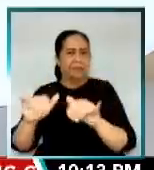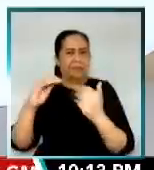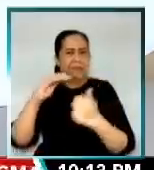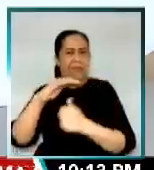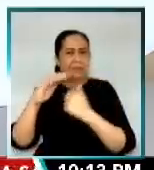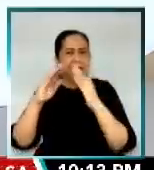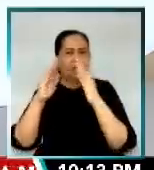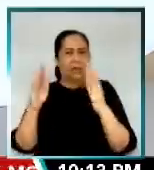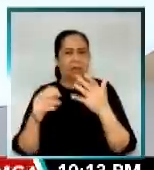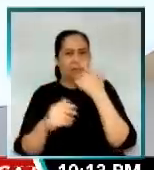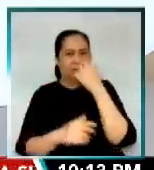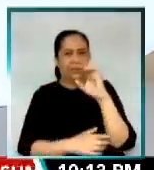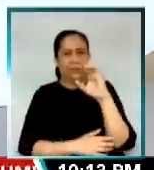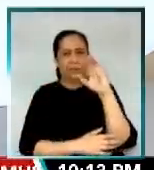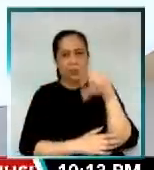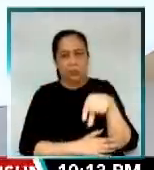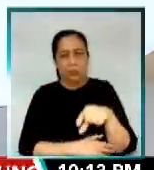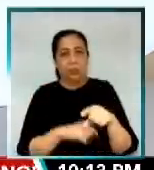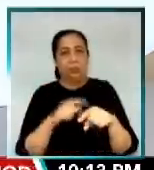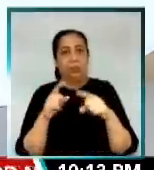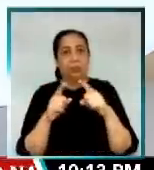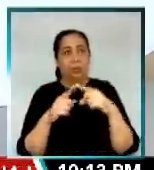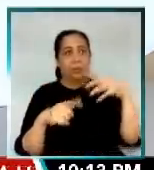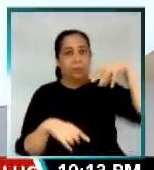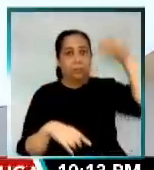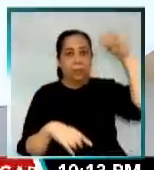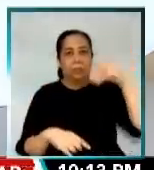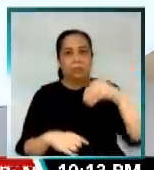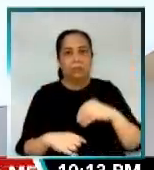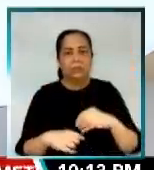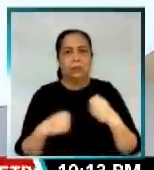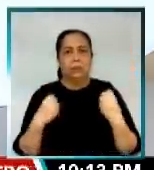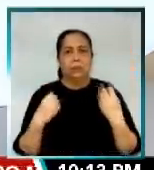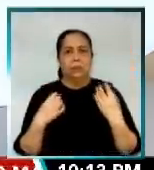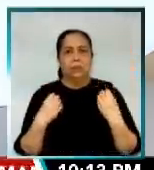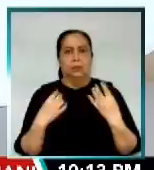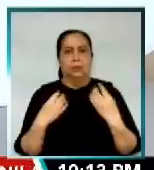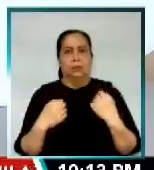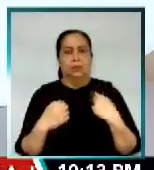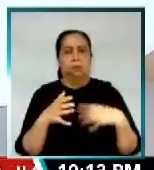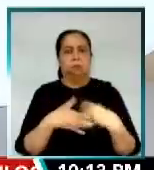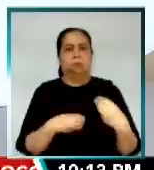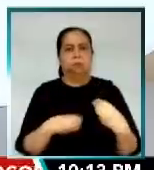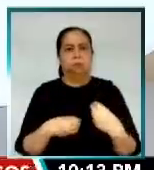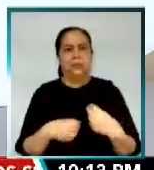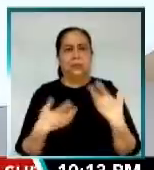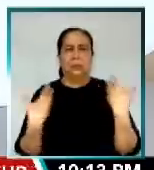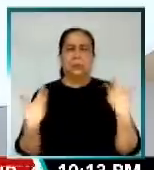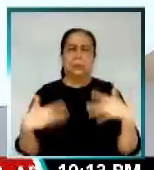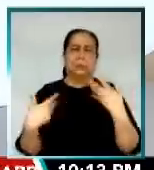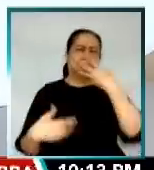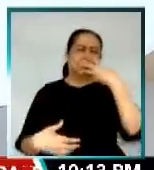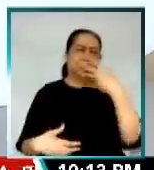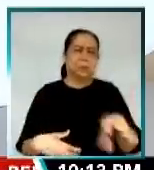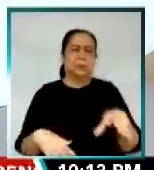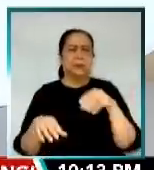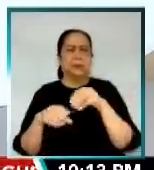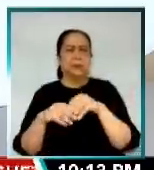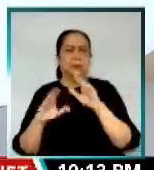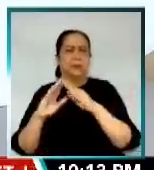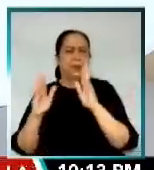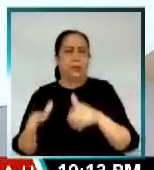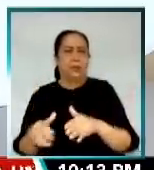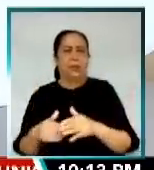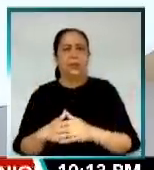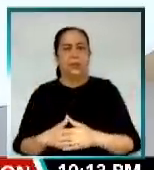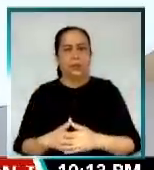quarantine. Nang magka-brownout nga, marami ang nagsilabasan dahil sa init sa loob ng kanilang bahay.